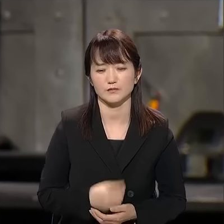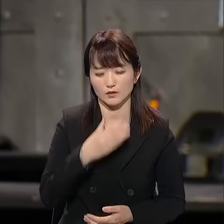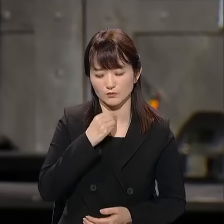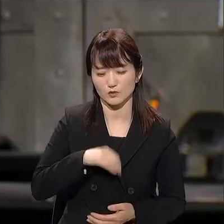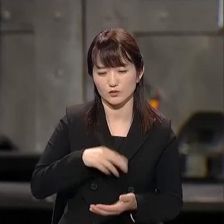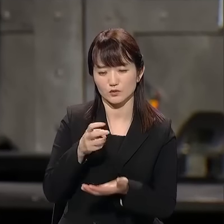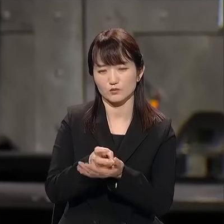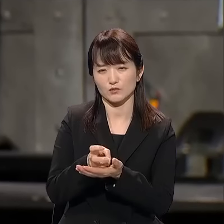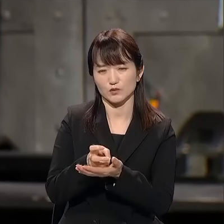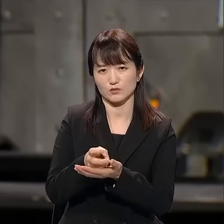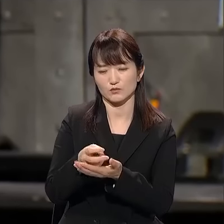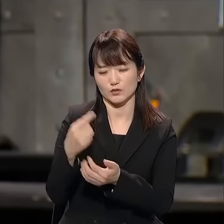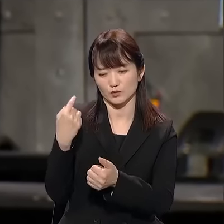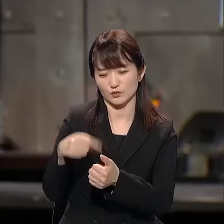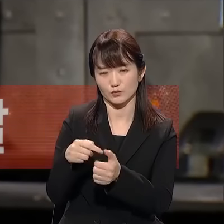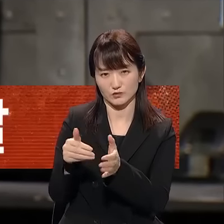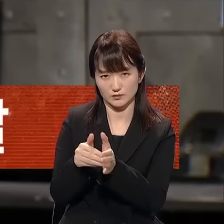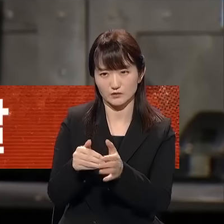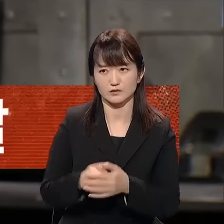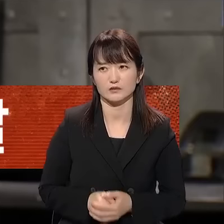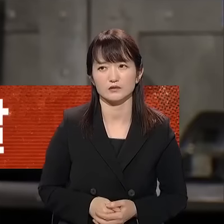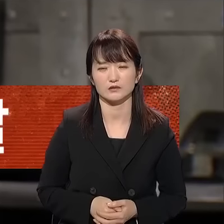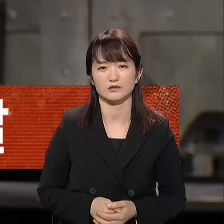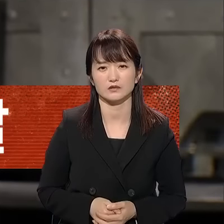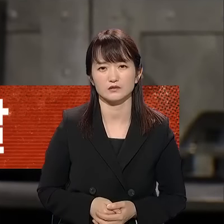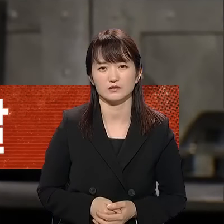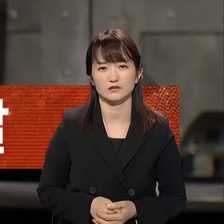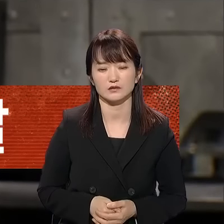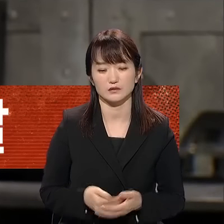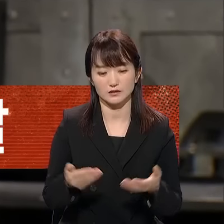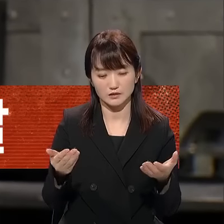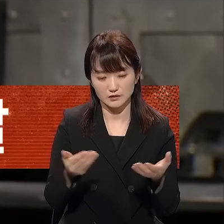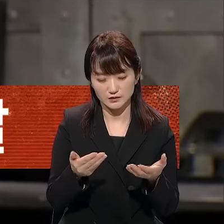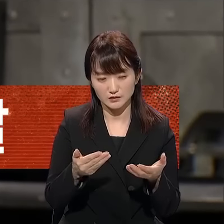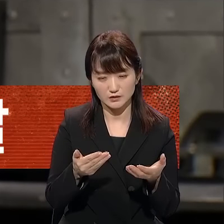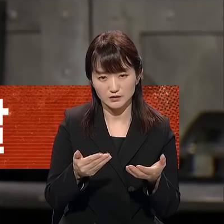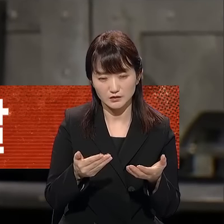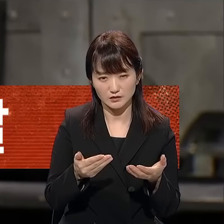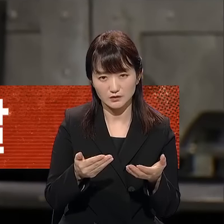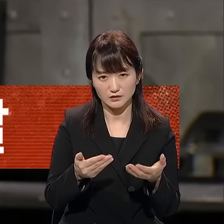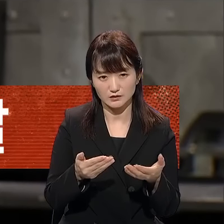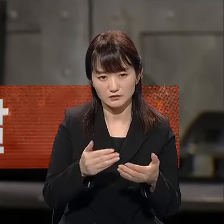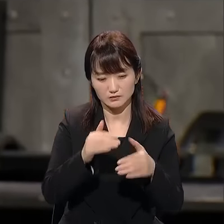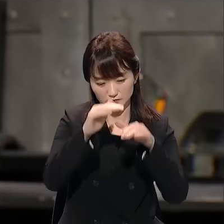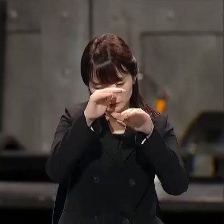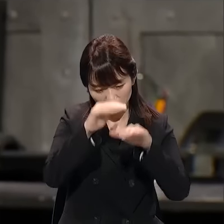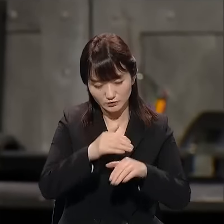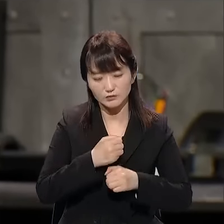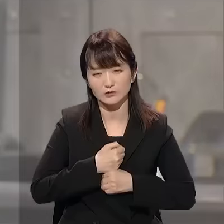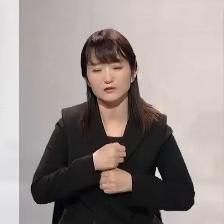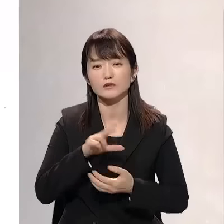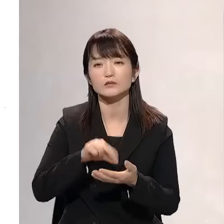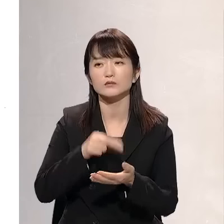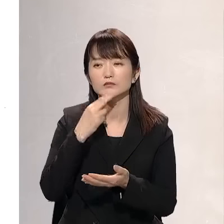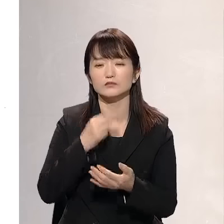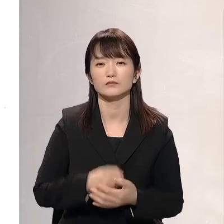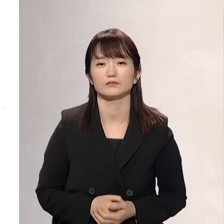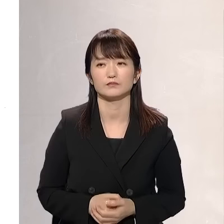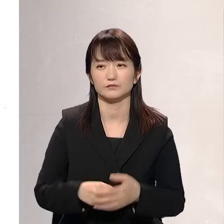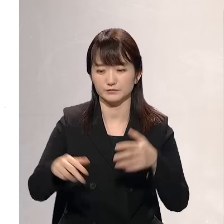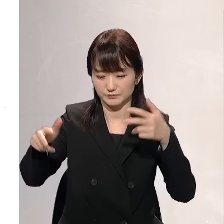또 사건 당일 금매 인원도 지켜졌고 때문에 문제 없다고 했는데 그리고 또 CCTV 해 가지고 그